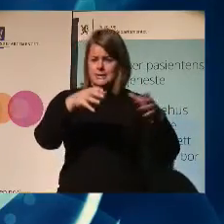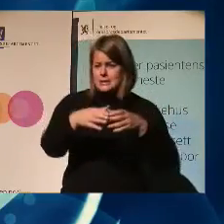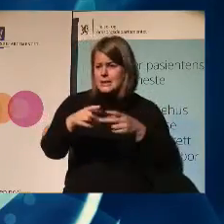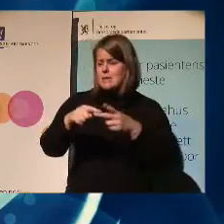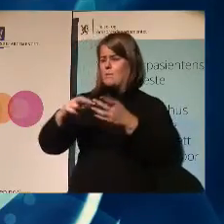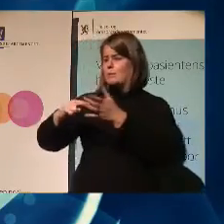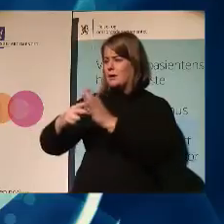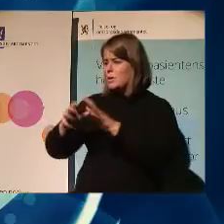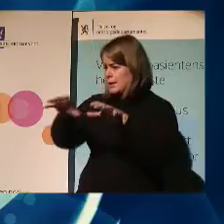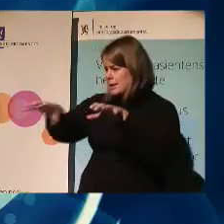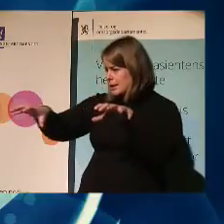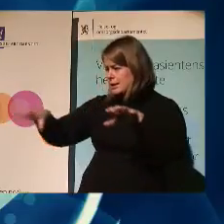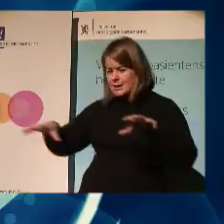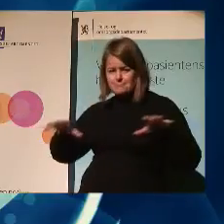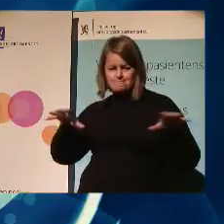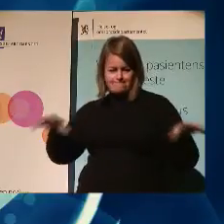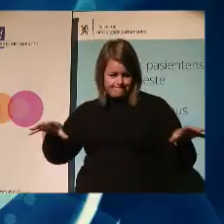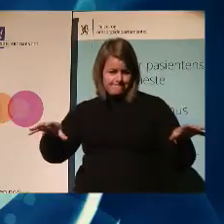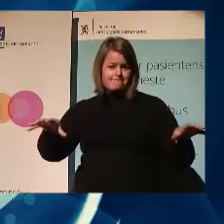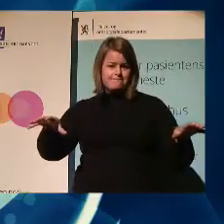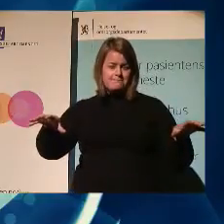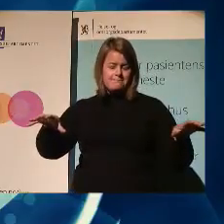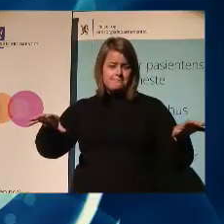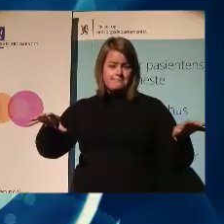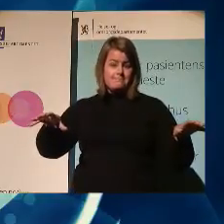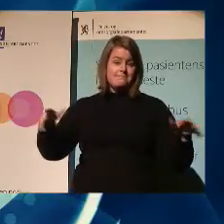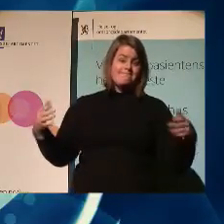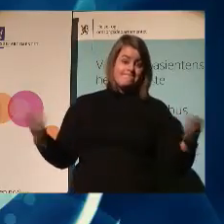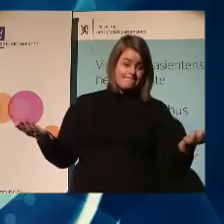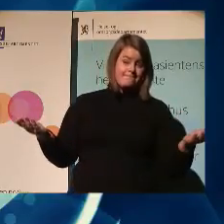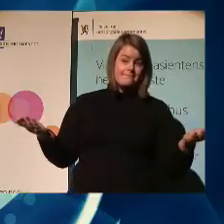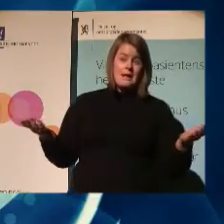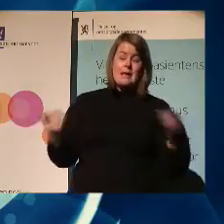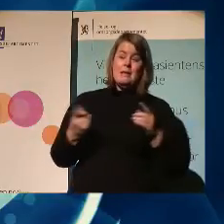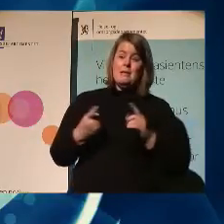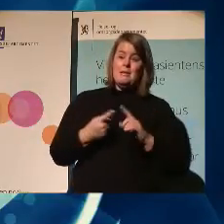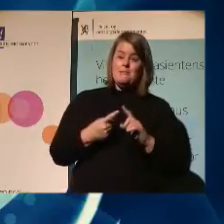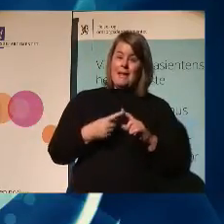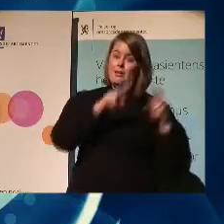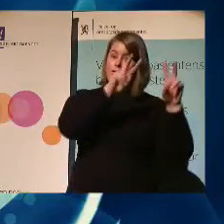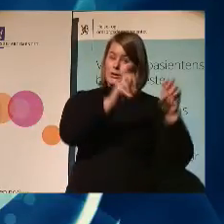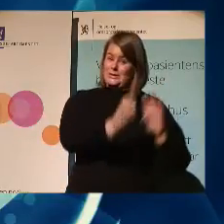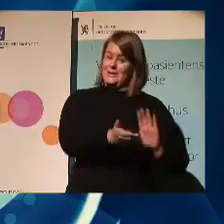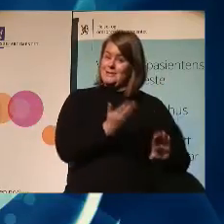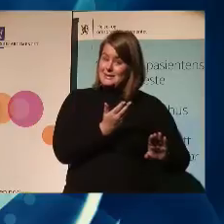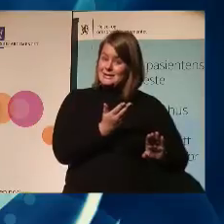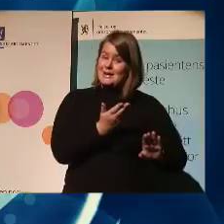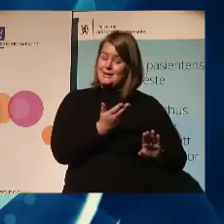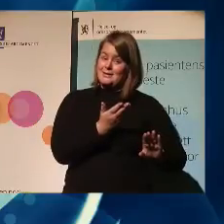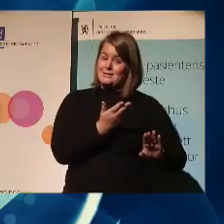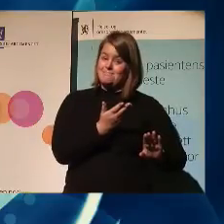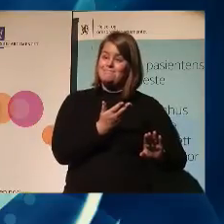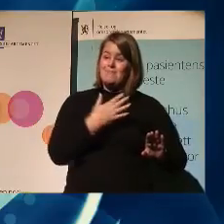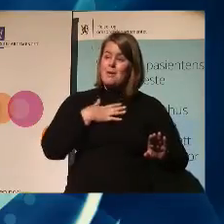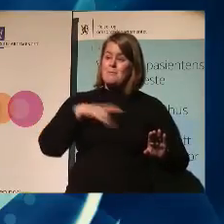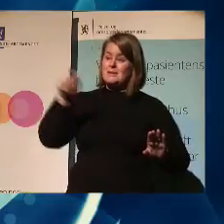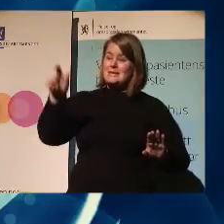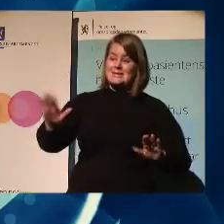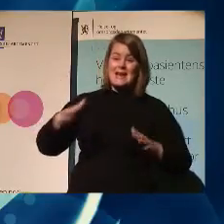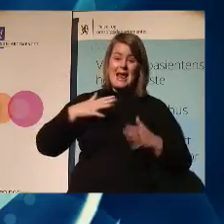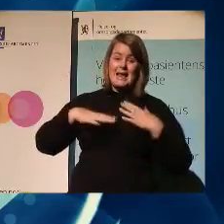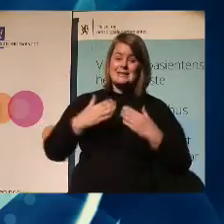teknologi, og vi driver med alt dette her. Og så viser det seg altså, forskning sier det samme, pasientens